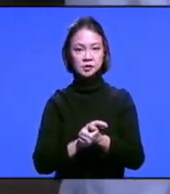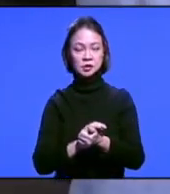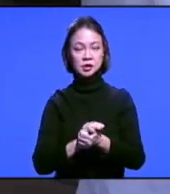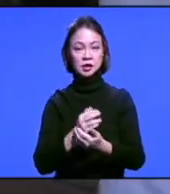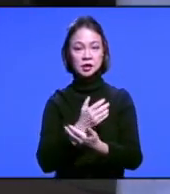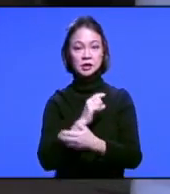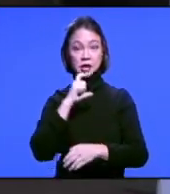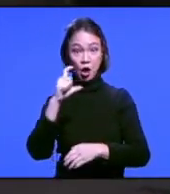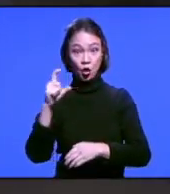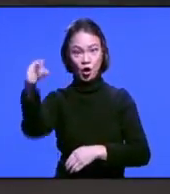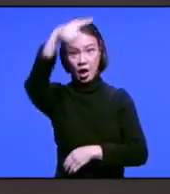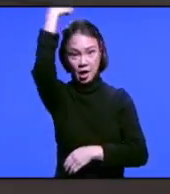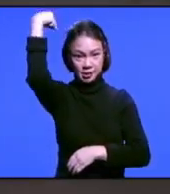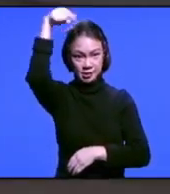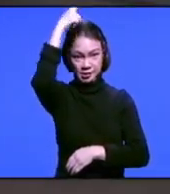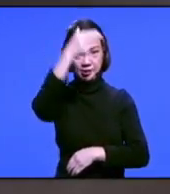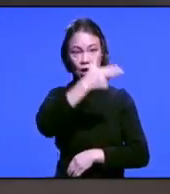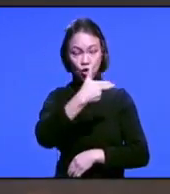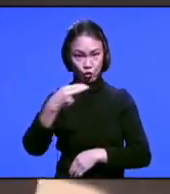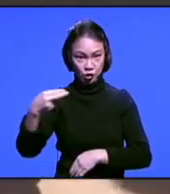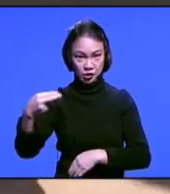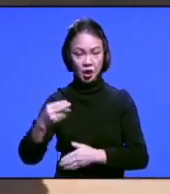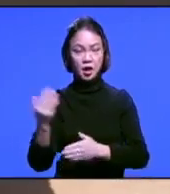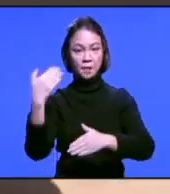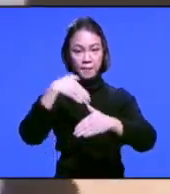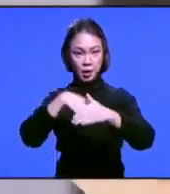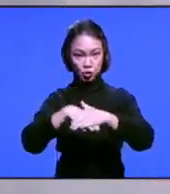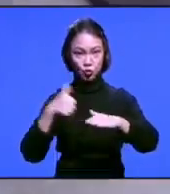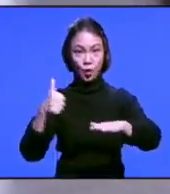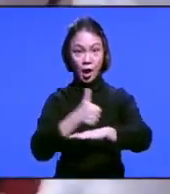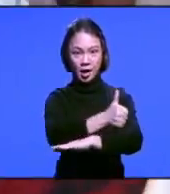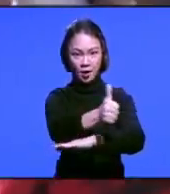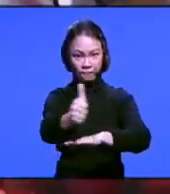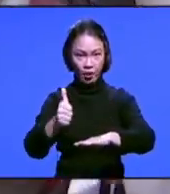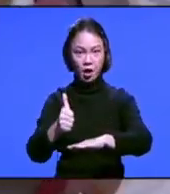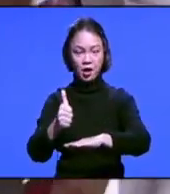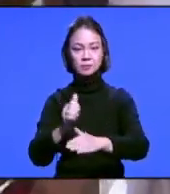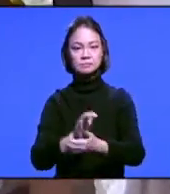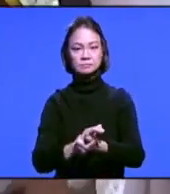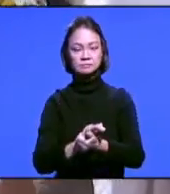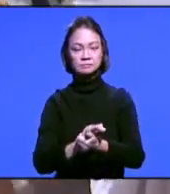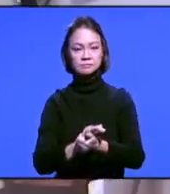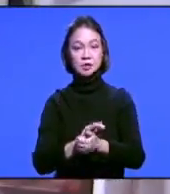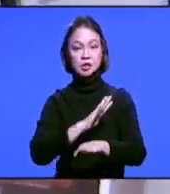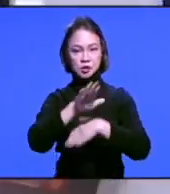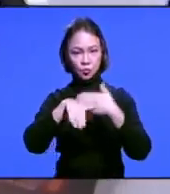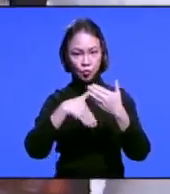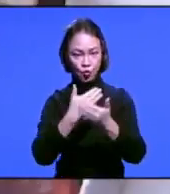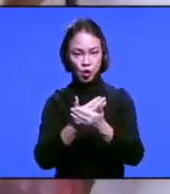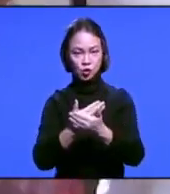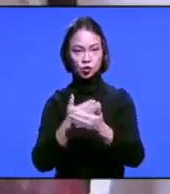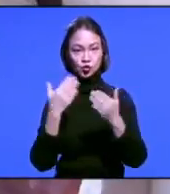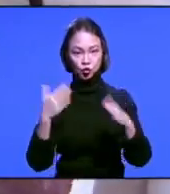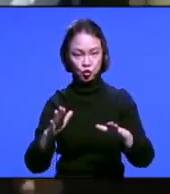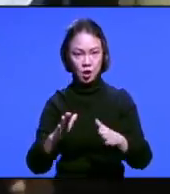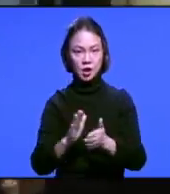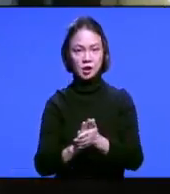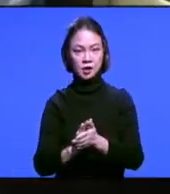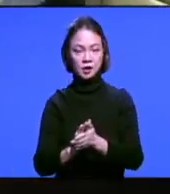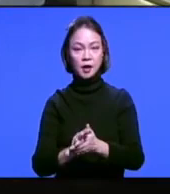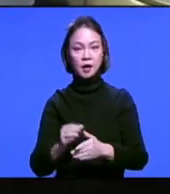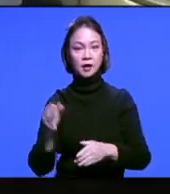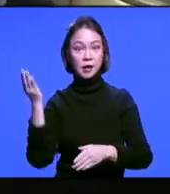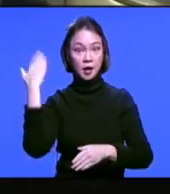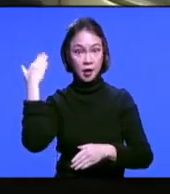Indonesia sudah dipastikan masuk ke wilayah Arafah. Kedatangan jemaah sendiri sudah berlangsung sejak kemarin sore dan